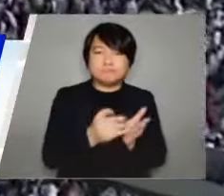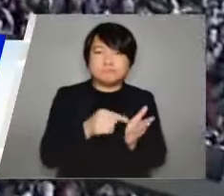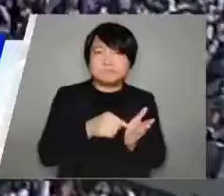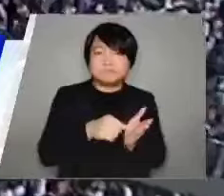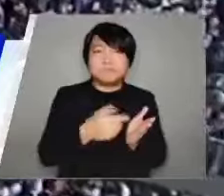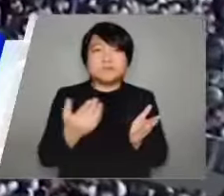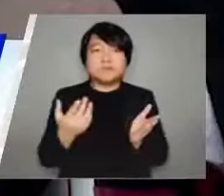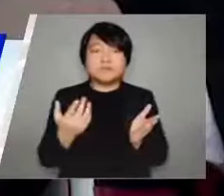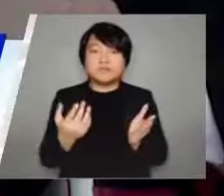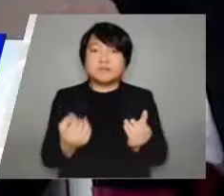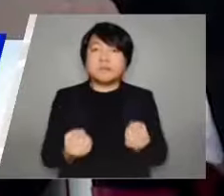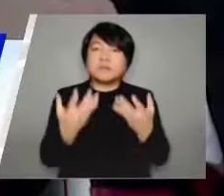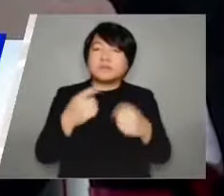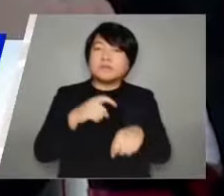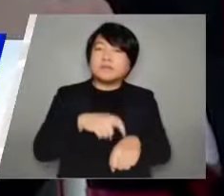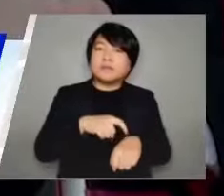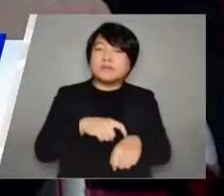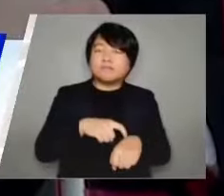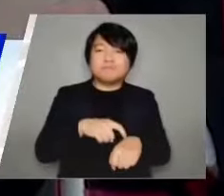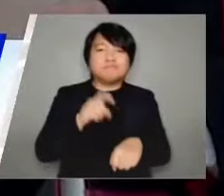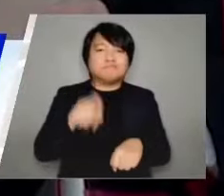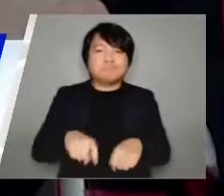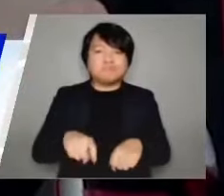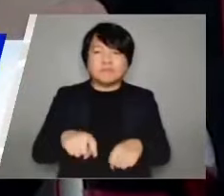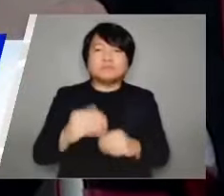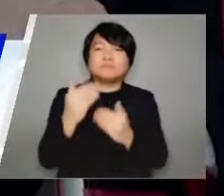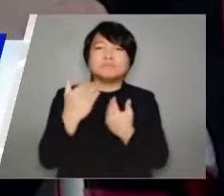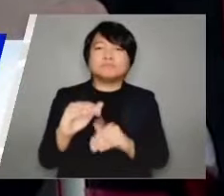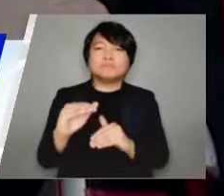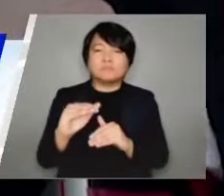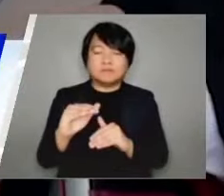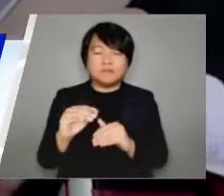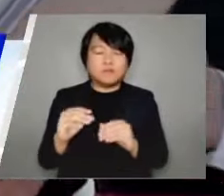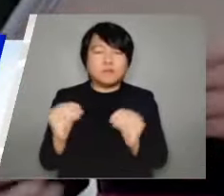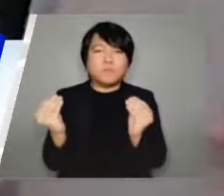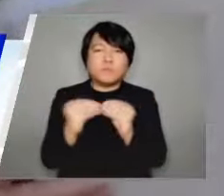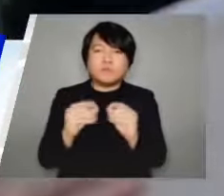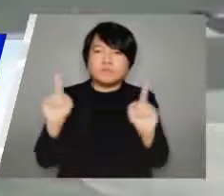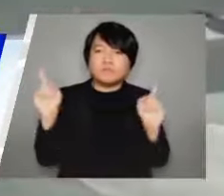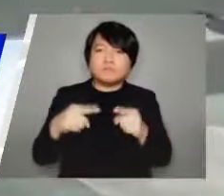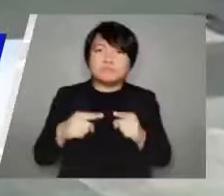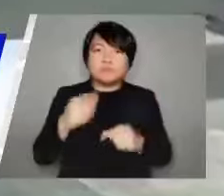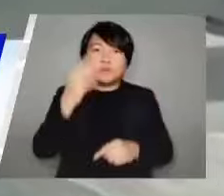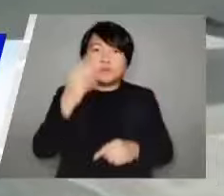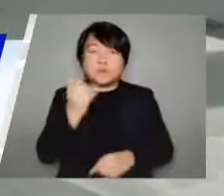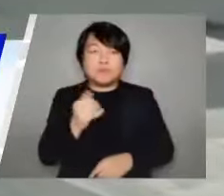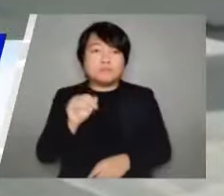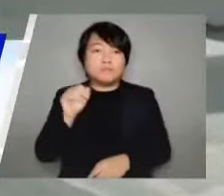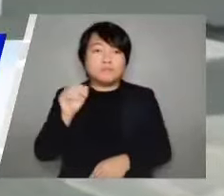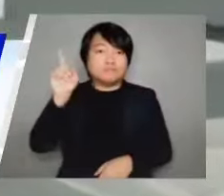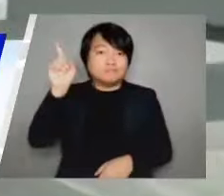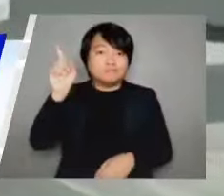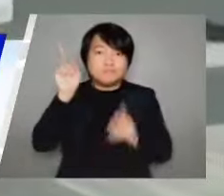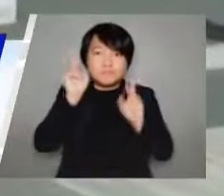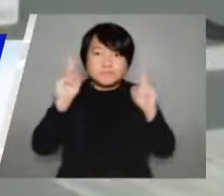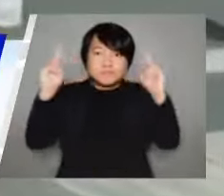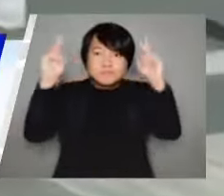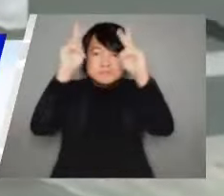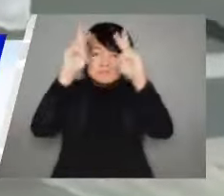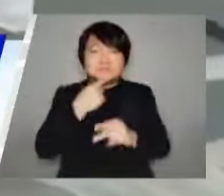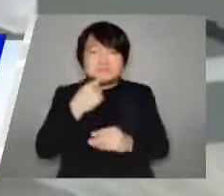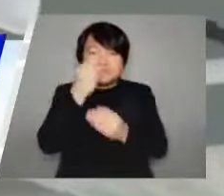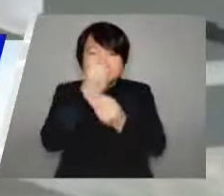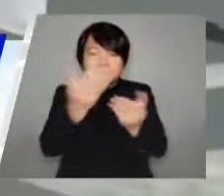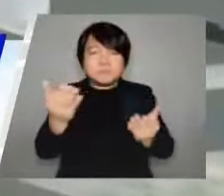mas maiging iklian ayon mismo kay Pope Francis. Para maging epektibo, sabi ng Santo Papa, sapat na ang 8 minuto.